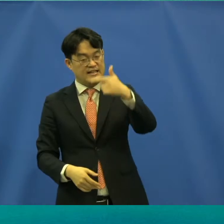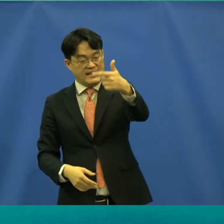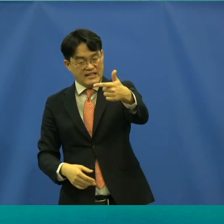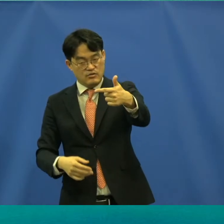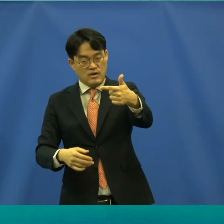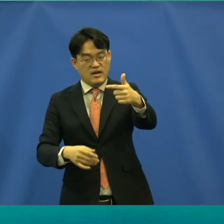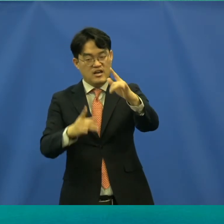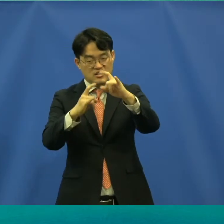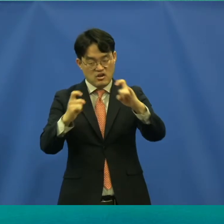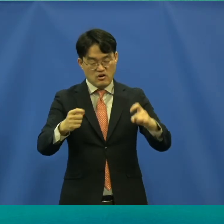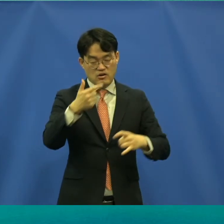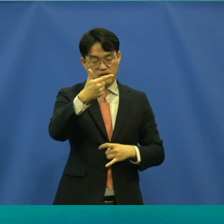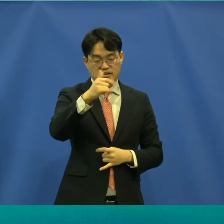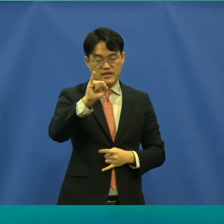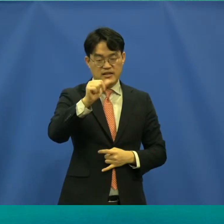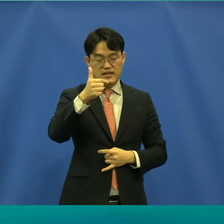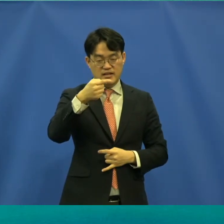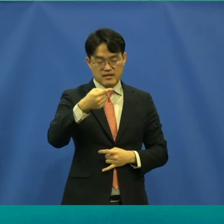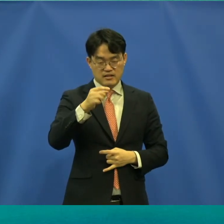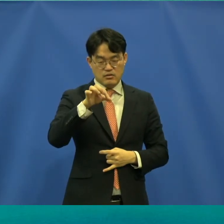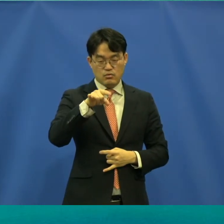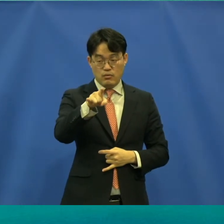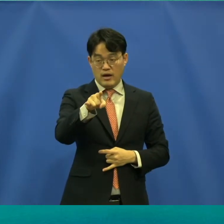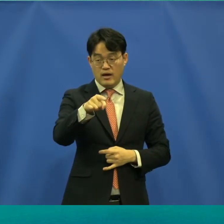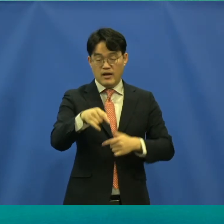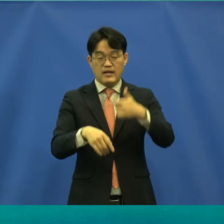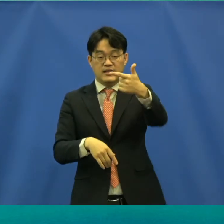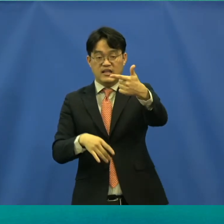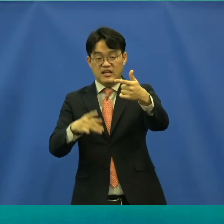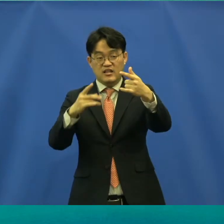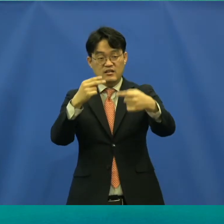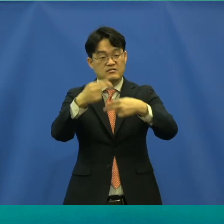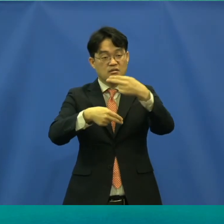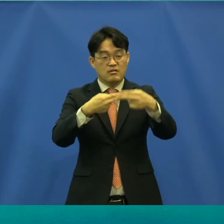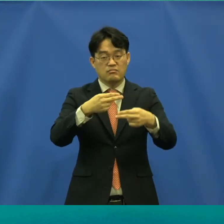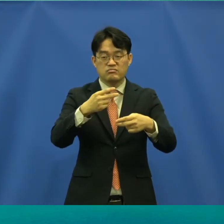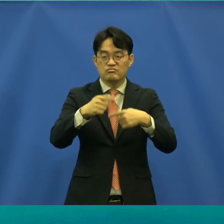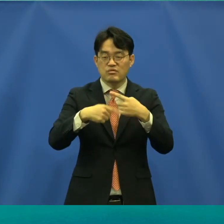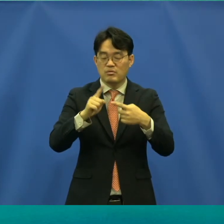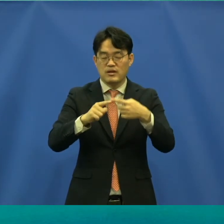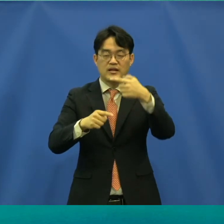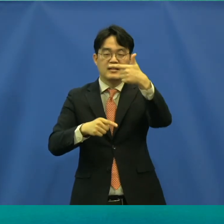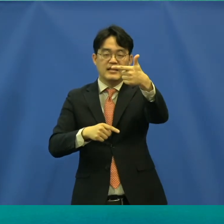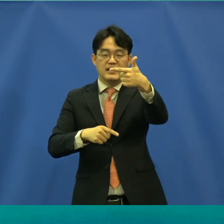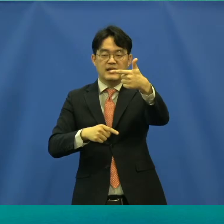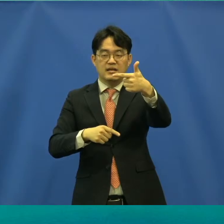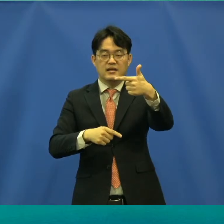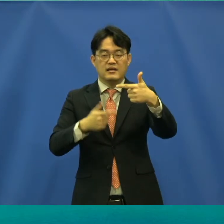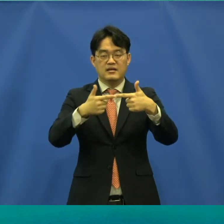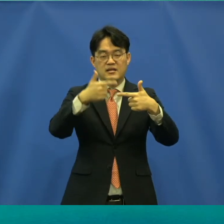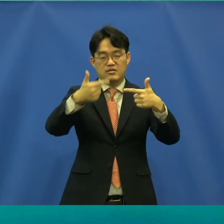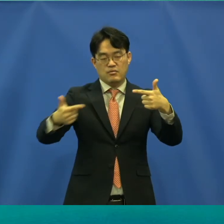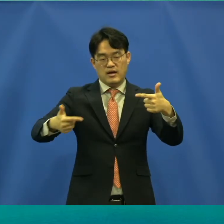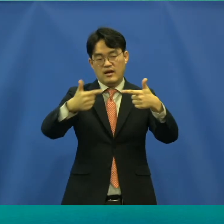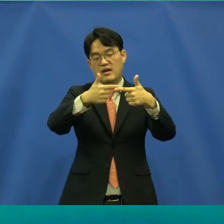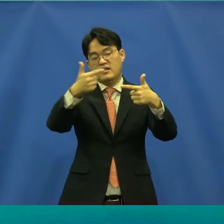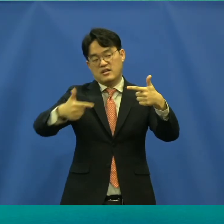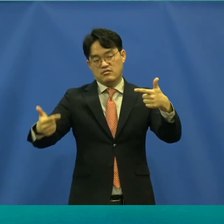상달되었습니다 하시니라. 자, 이걸 뭘 얘기합니까? 하나님의 말씀이 임하면 행동해야 된다는